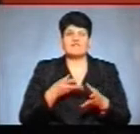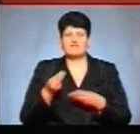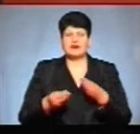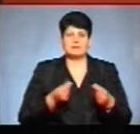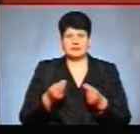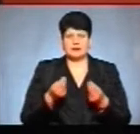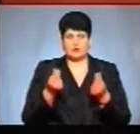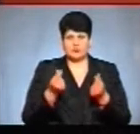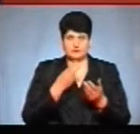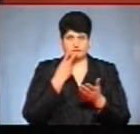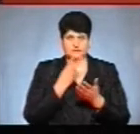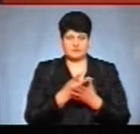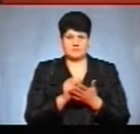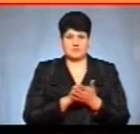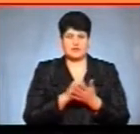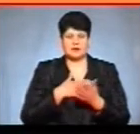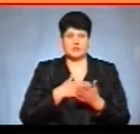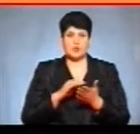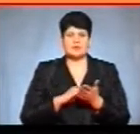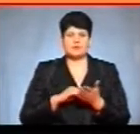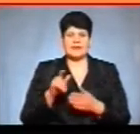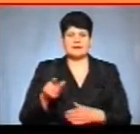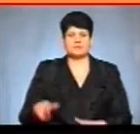переглянути у матеріалі наших кореспондентів.